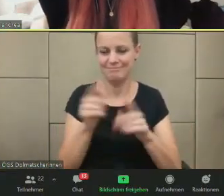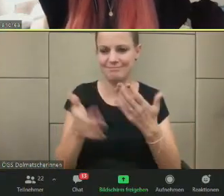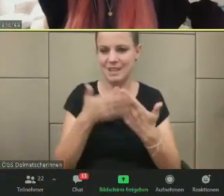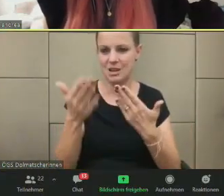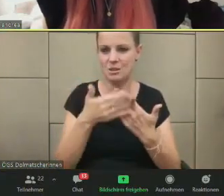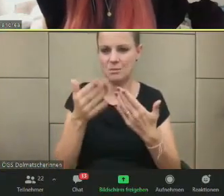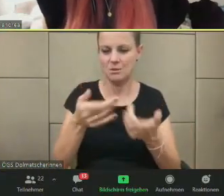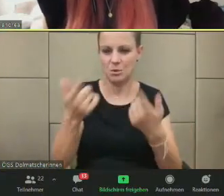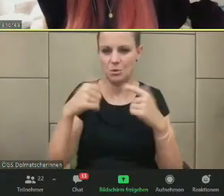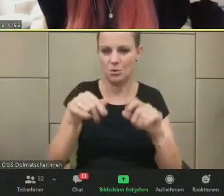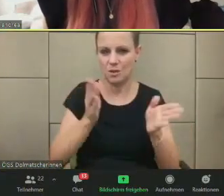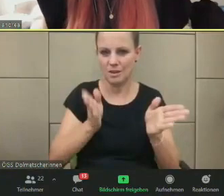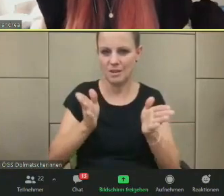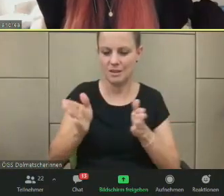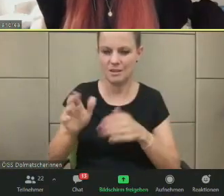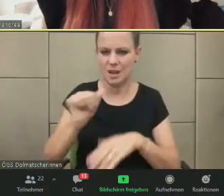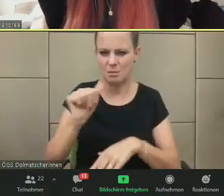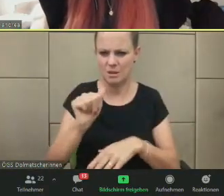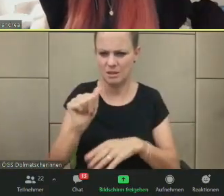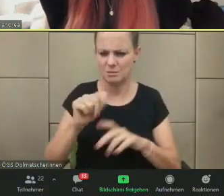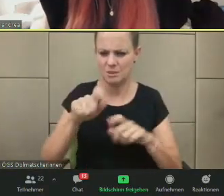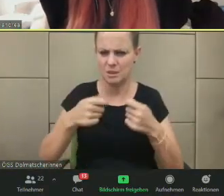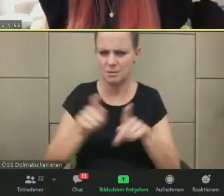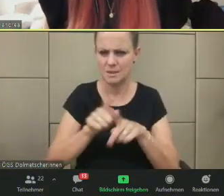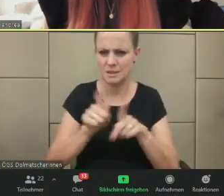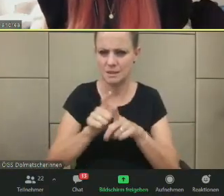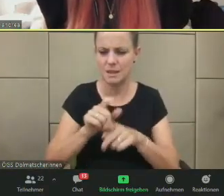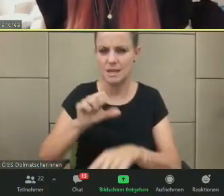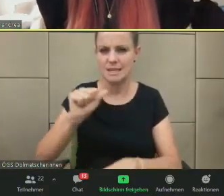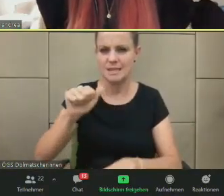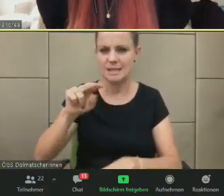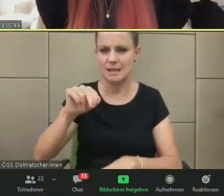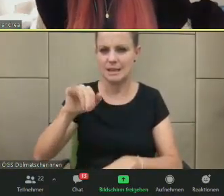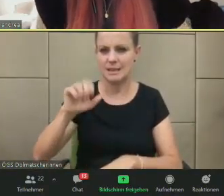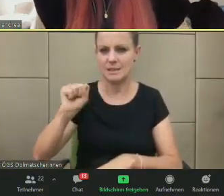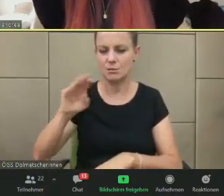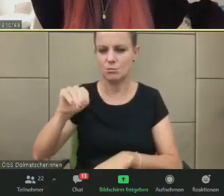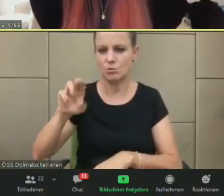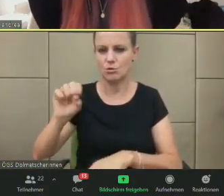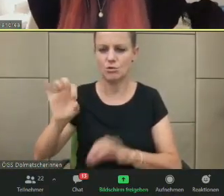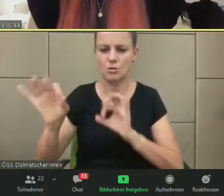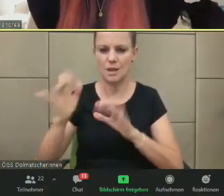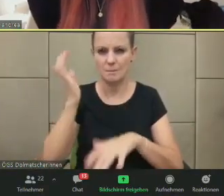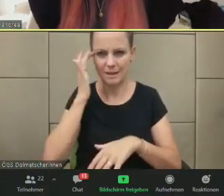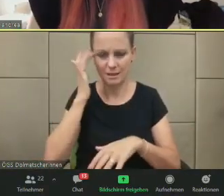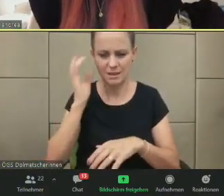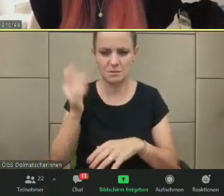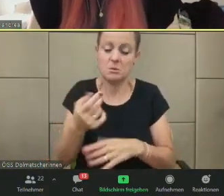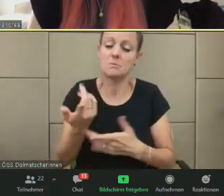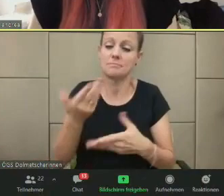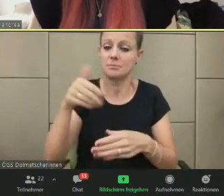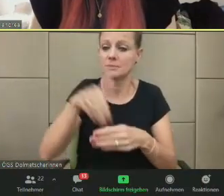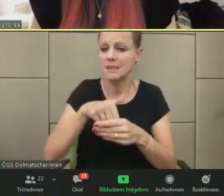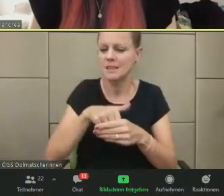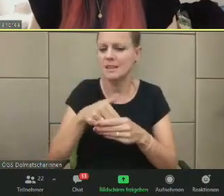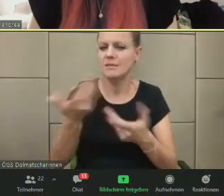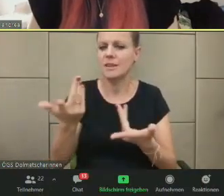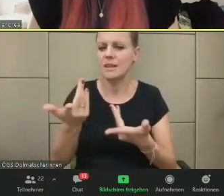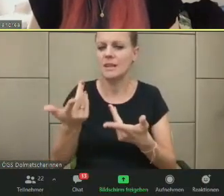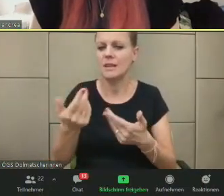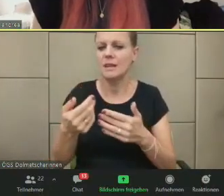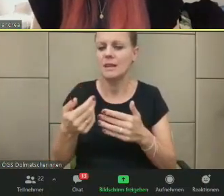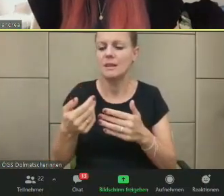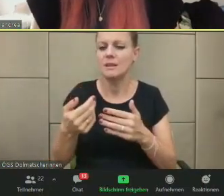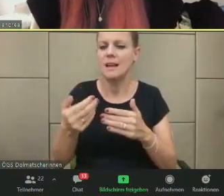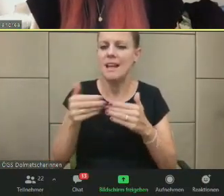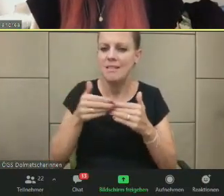als Unterkategorie von Ableismus, gibt es auch noch den Sanismus oder auch Mentalismus genannt. Das beschreibt die Benachteiligung von